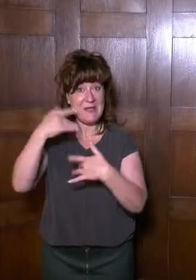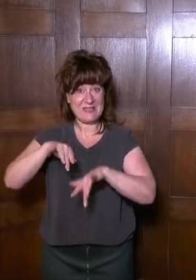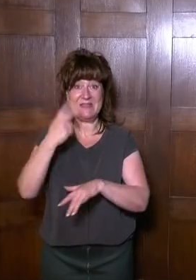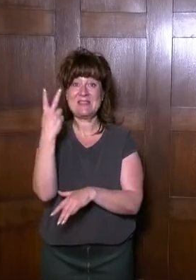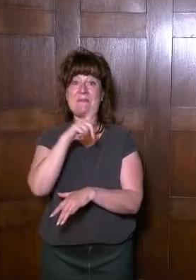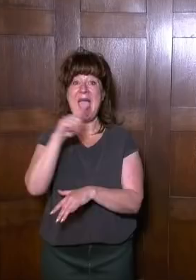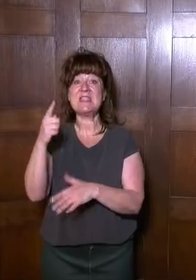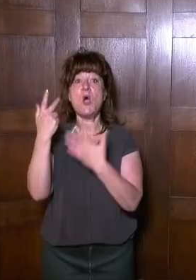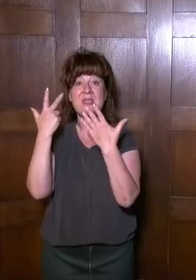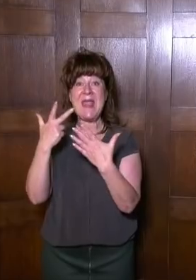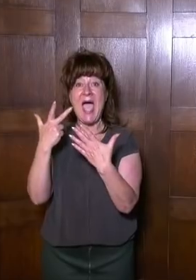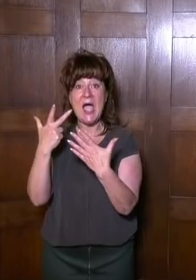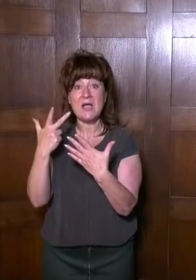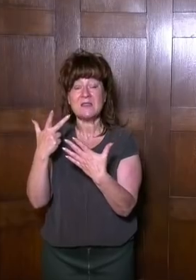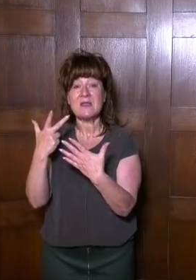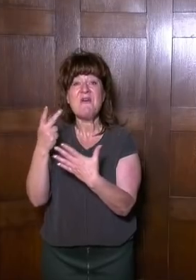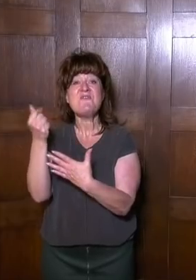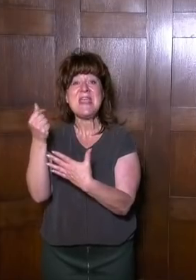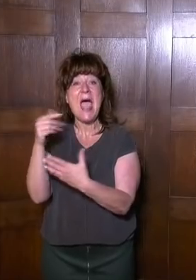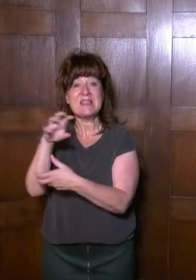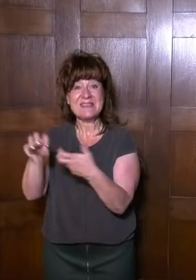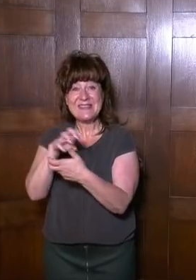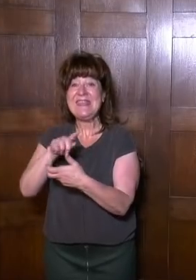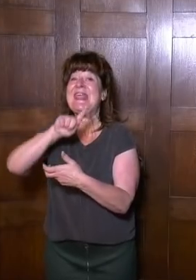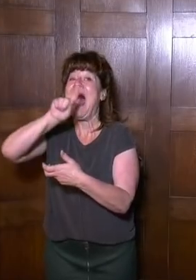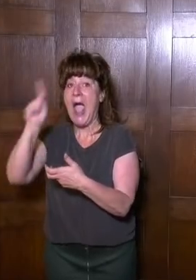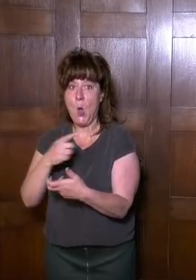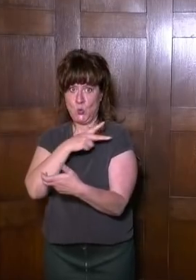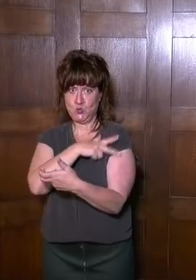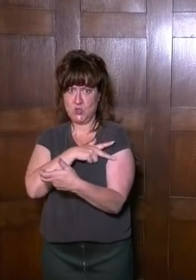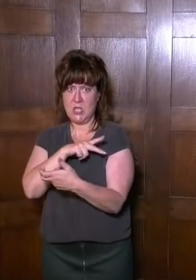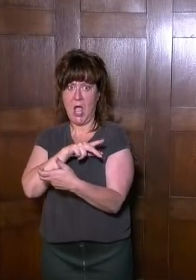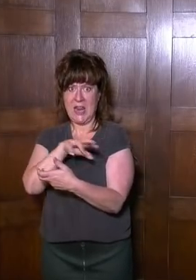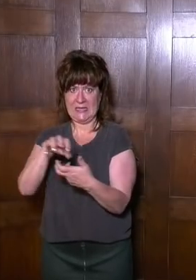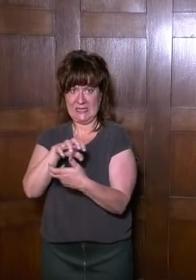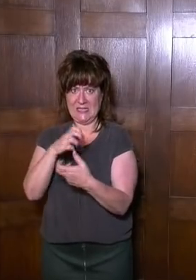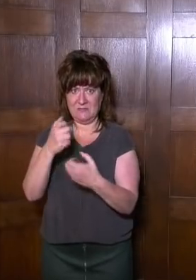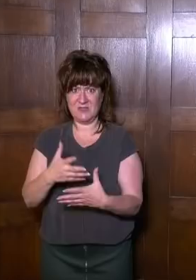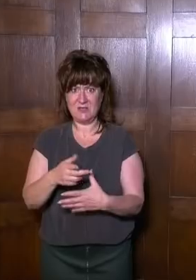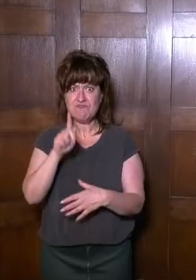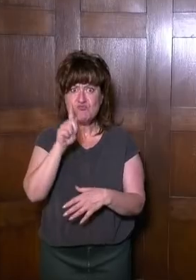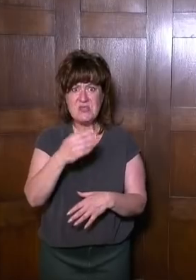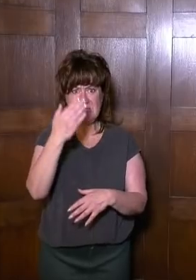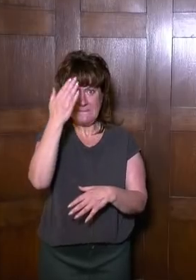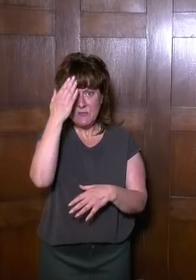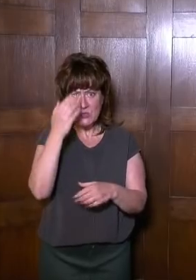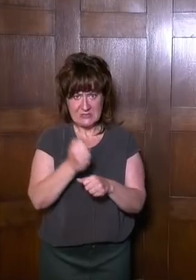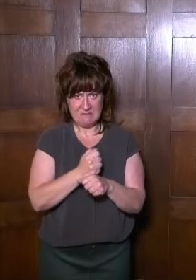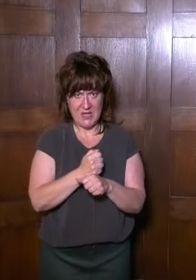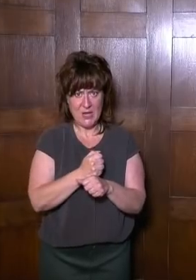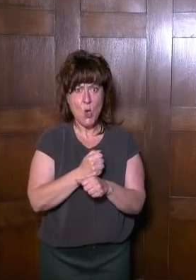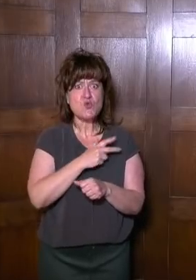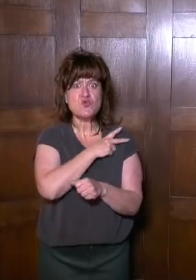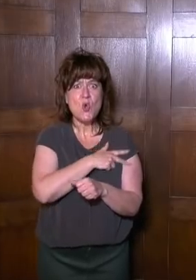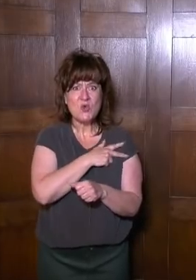soziale Krise ausgelöst hat. Und es wäre sehr wichtig, hier dieses sich einfach das bewusst zu machen, dass eine soziale Krise auch